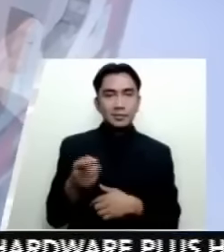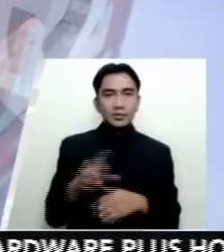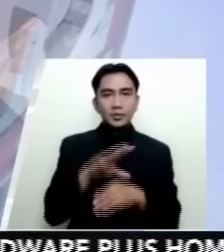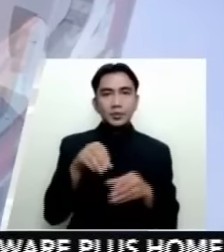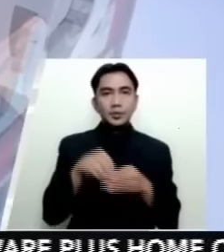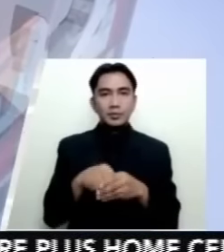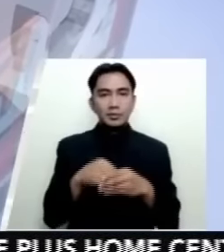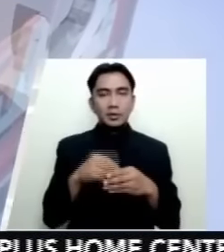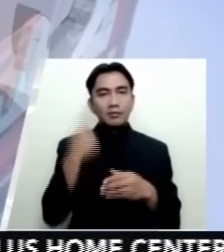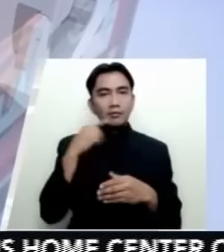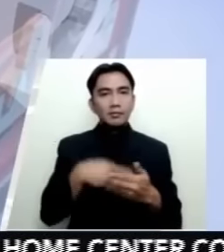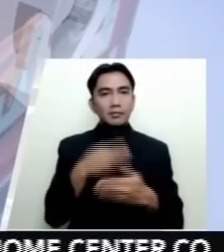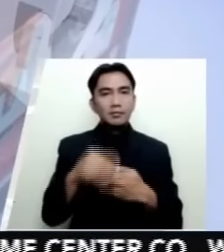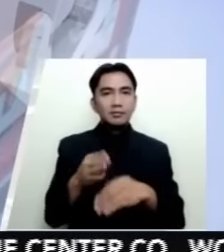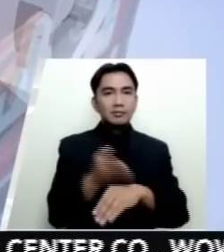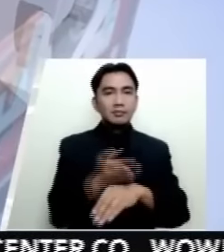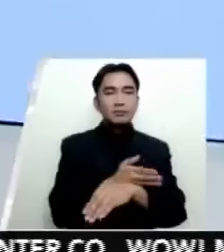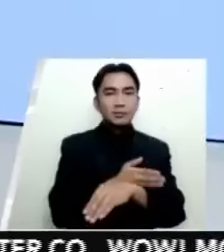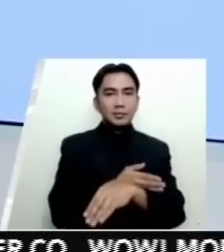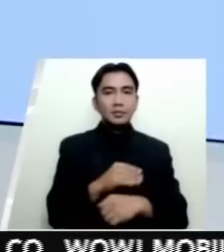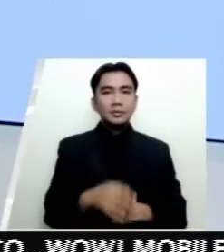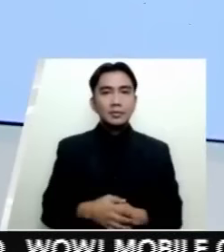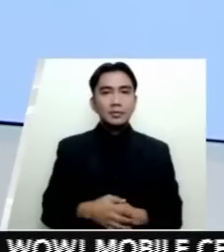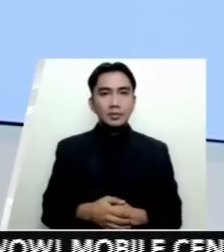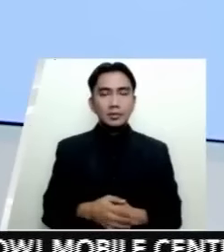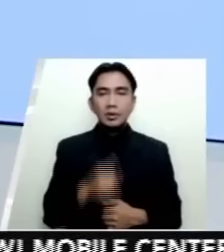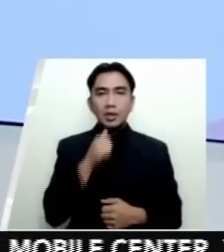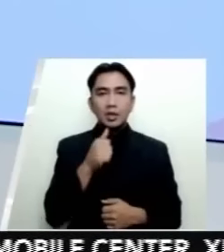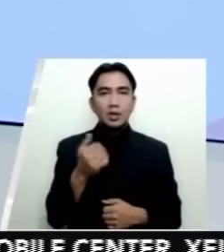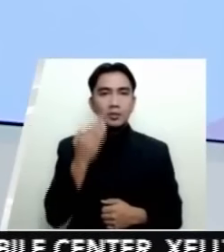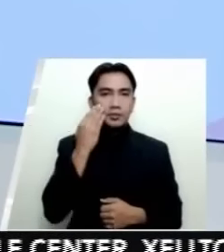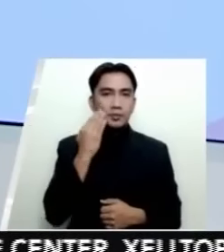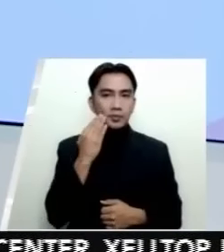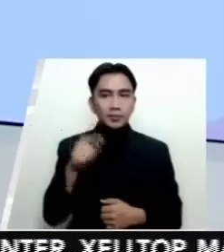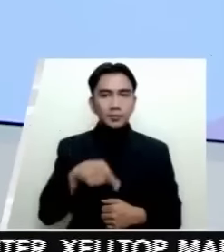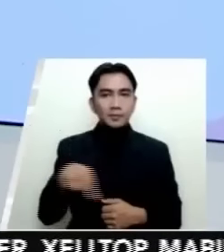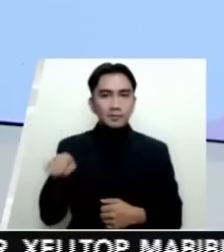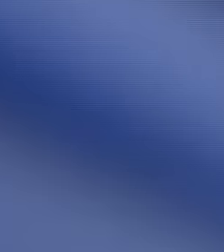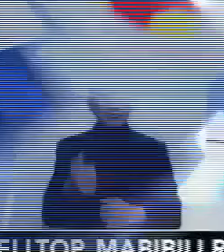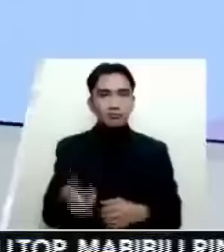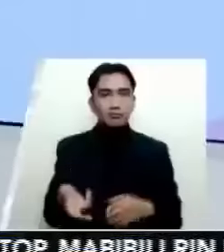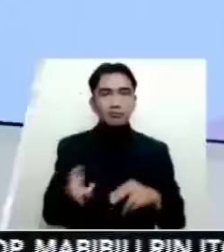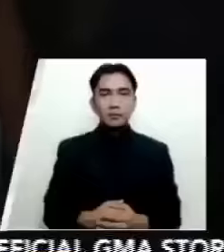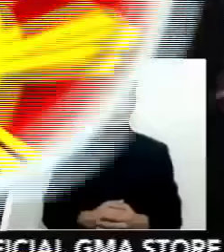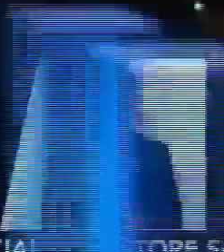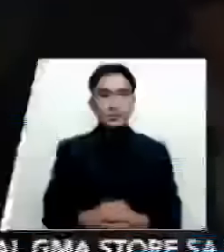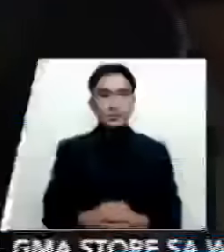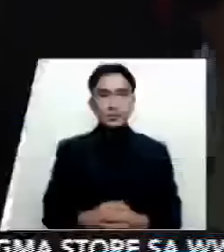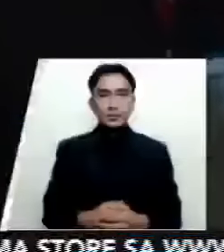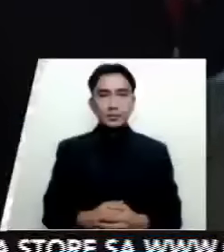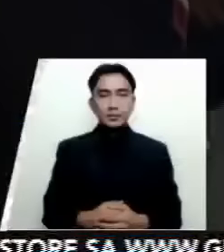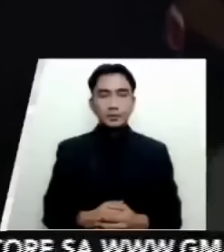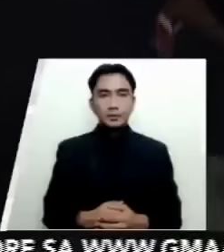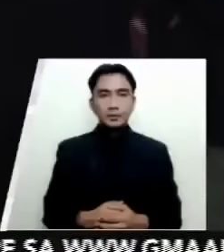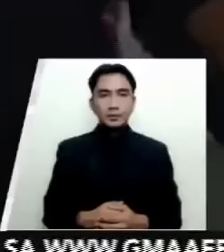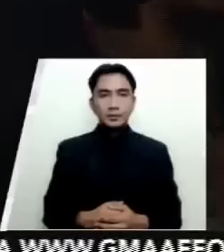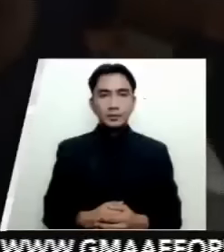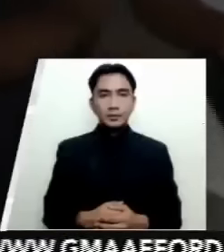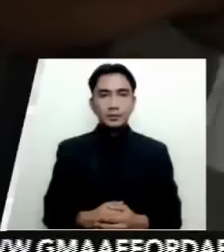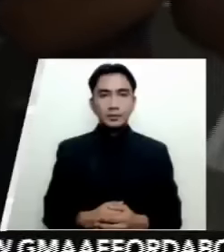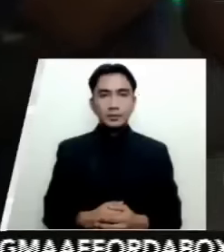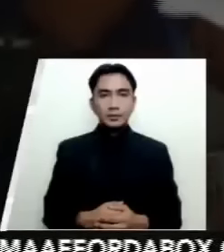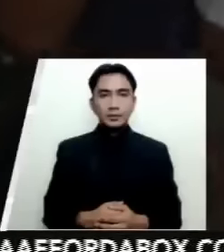Pero may solusyon daw sila para di kulangin ang mga sasakyan ng mga commuter pagsapit ng February 1. Sa jeep